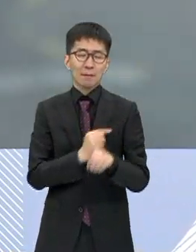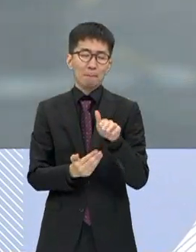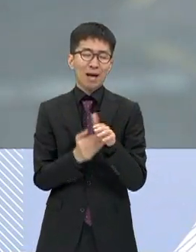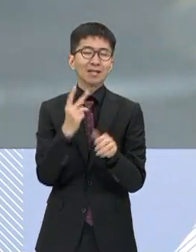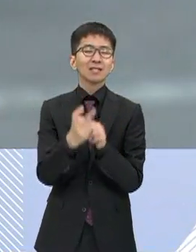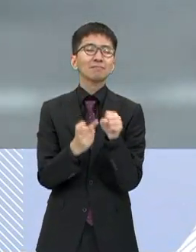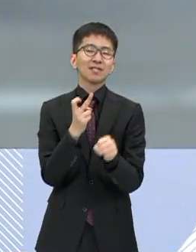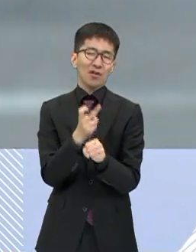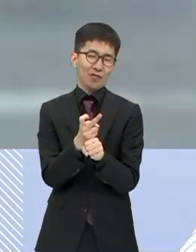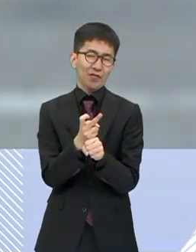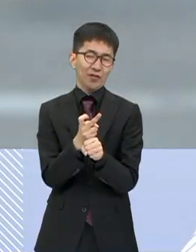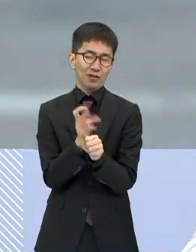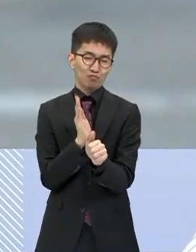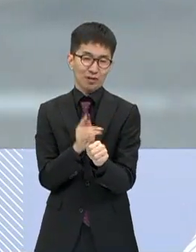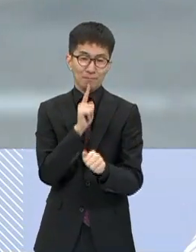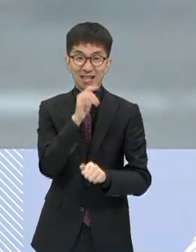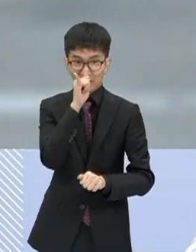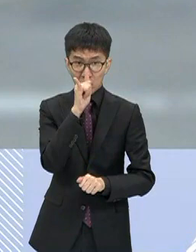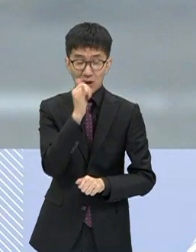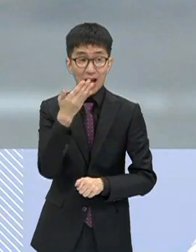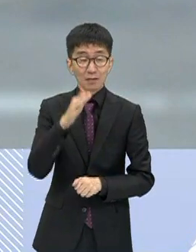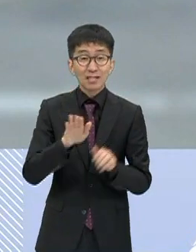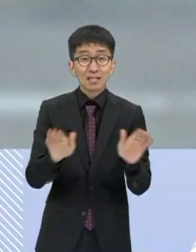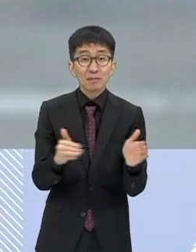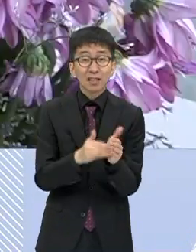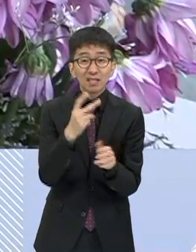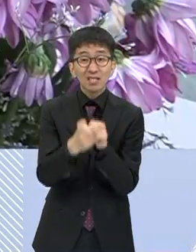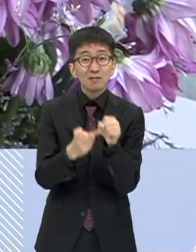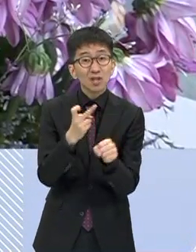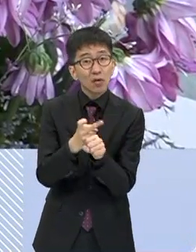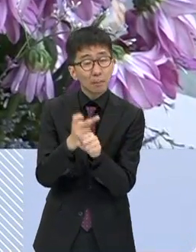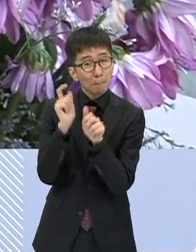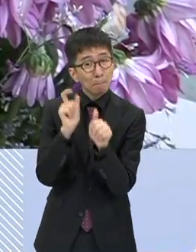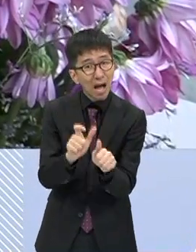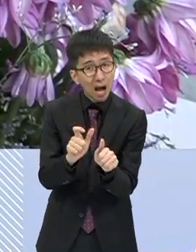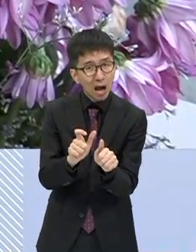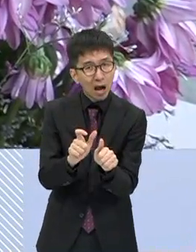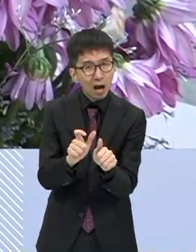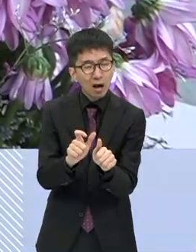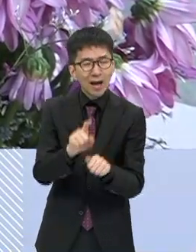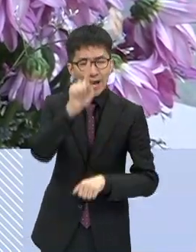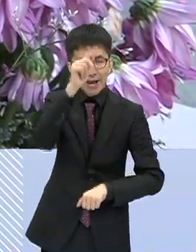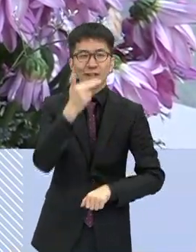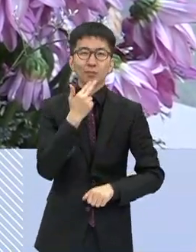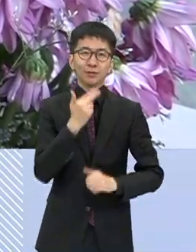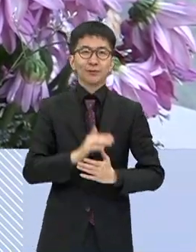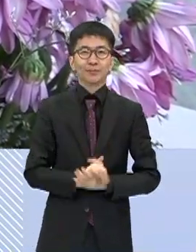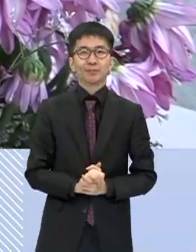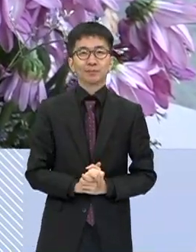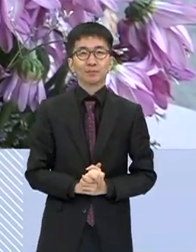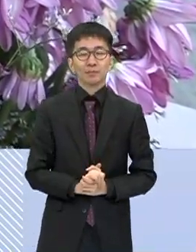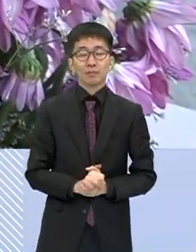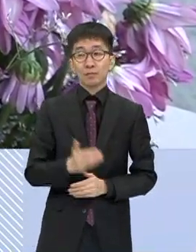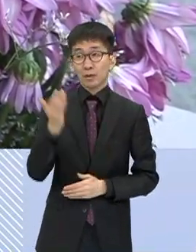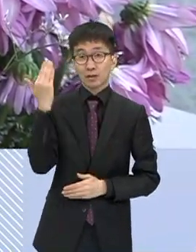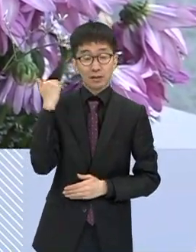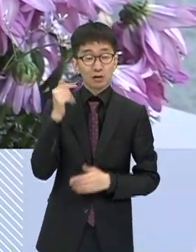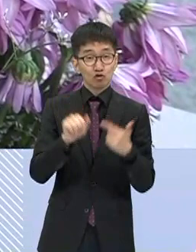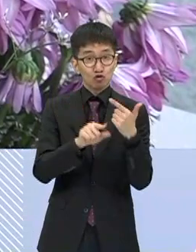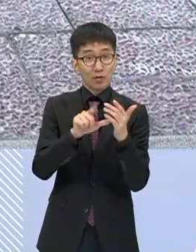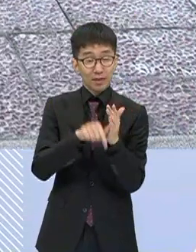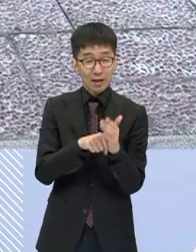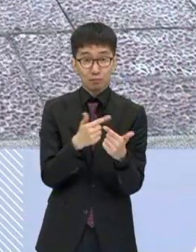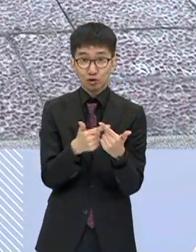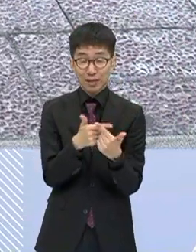선고할 수 있도록 권고하고 있는데 아직까지 12년형을 선고한 경우는 없습니다. 지난 6월